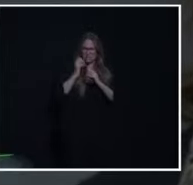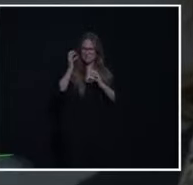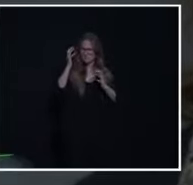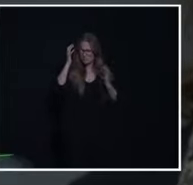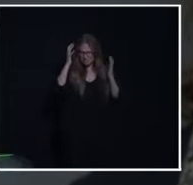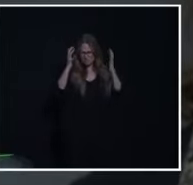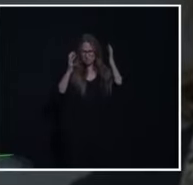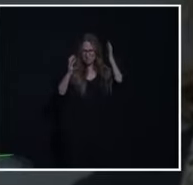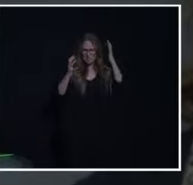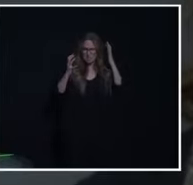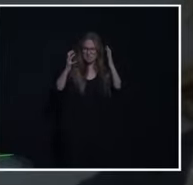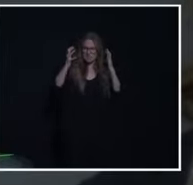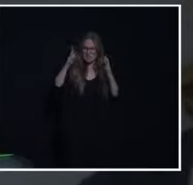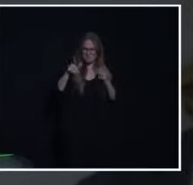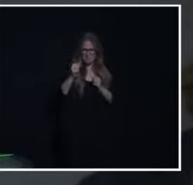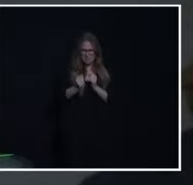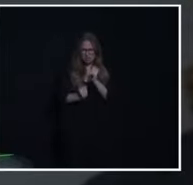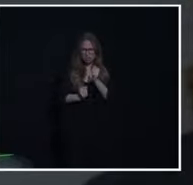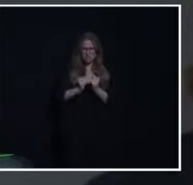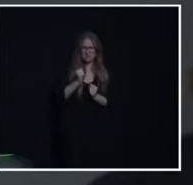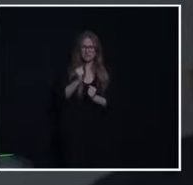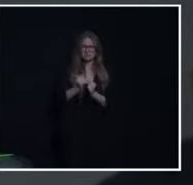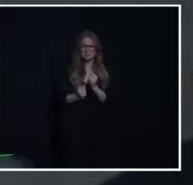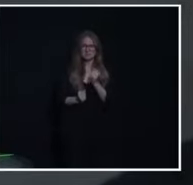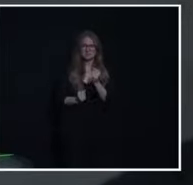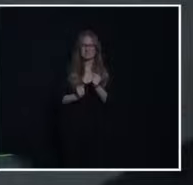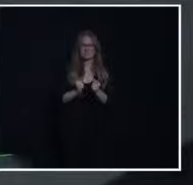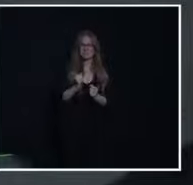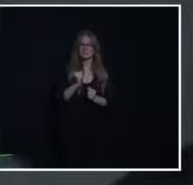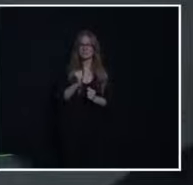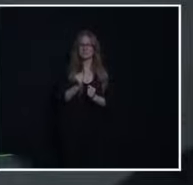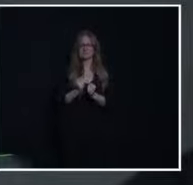Gedröhn und Gerassel der Maschinen.